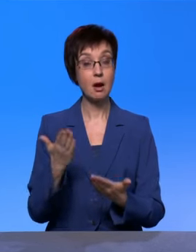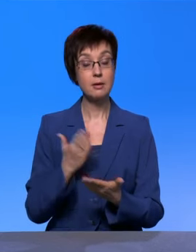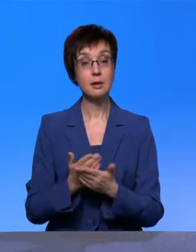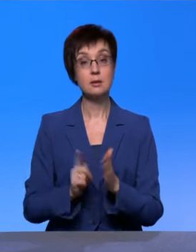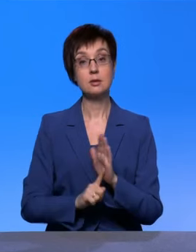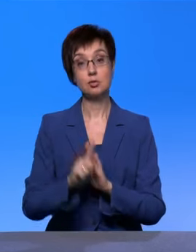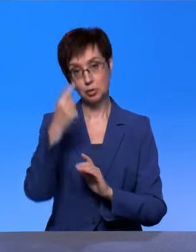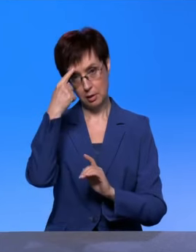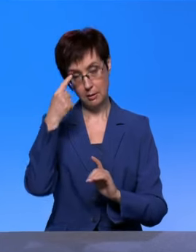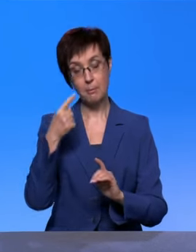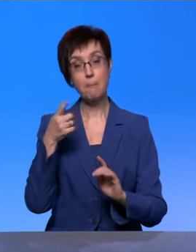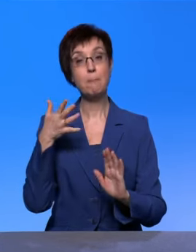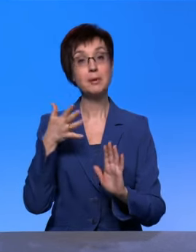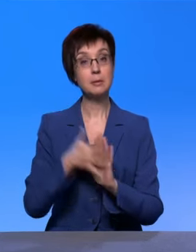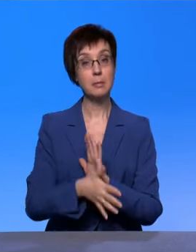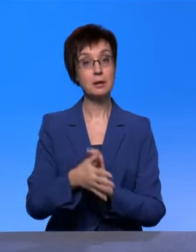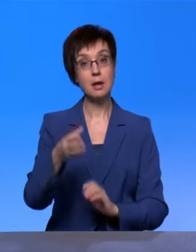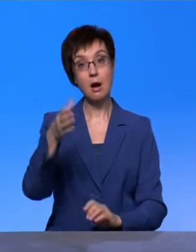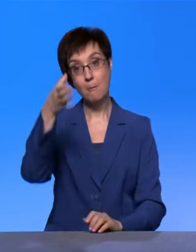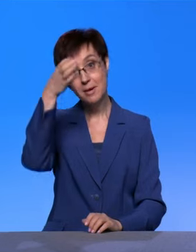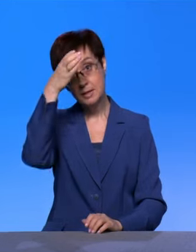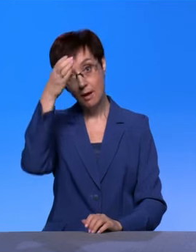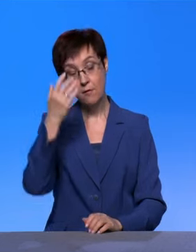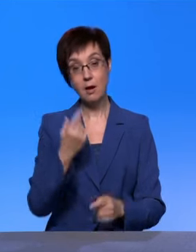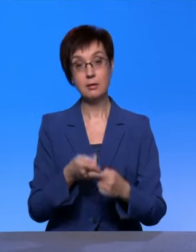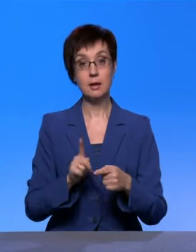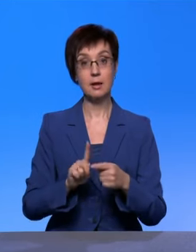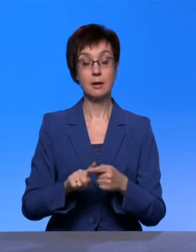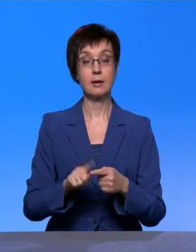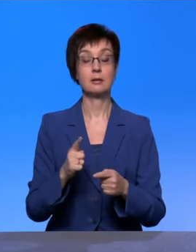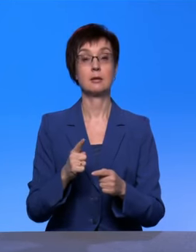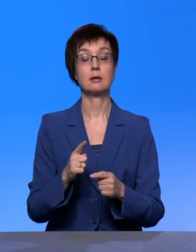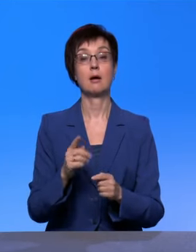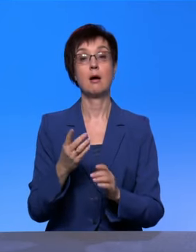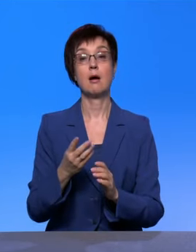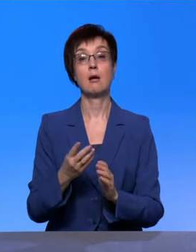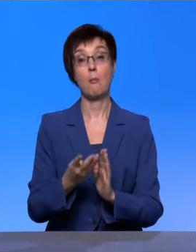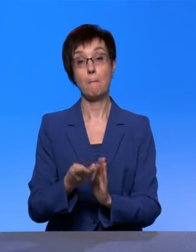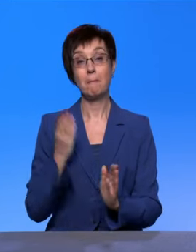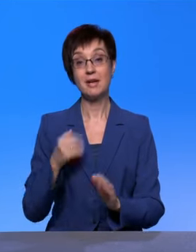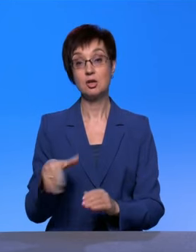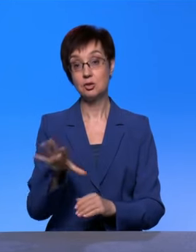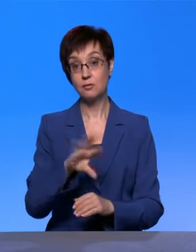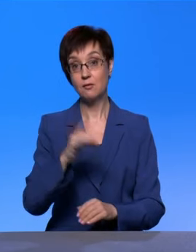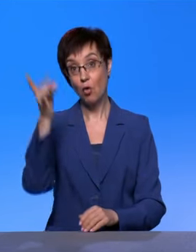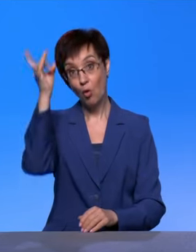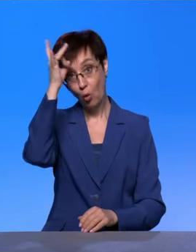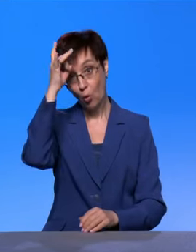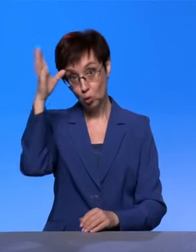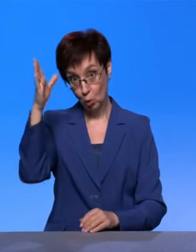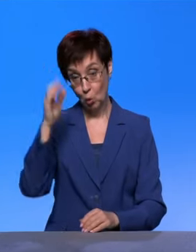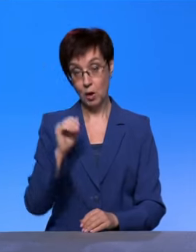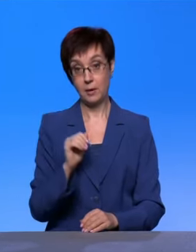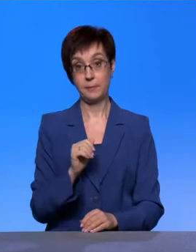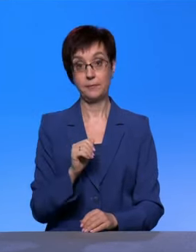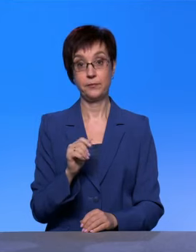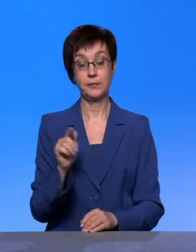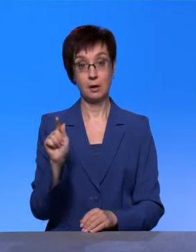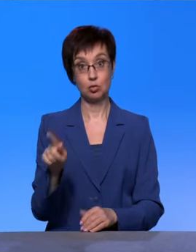это прежде всего культурная такая вещь, культурный феномен, который должен базироваться прежде всего на